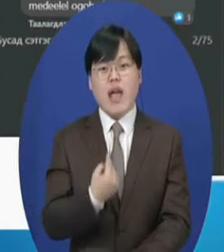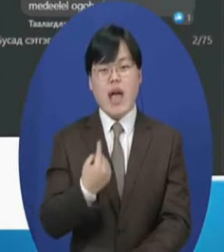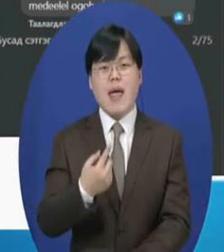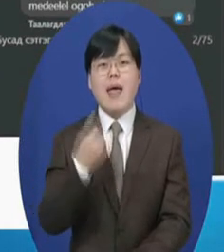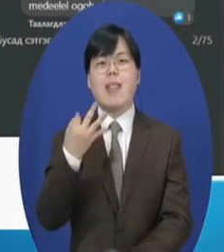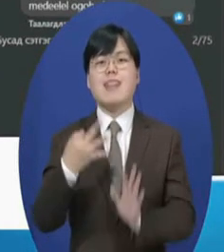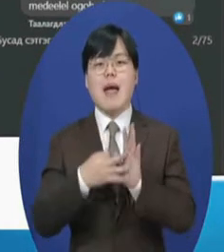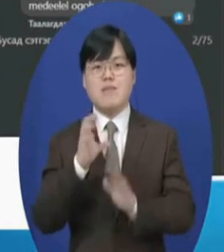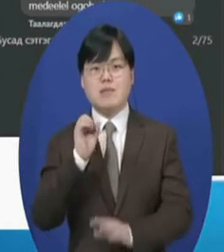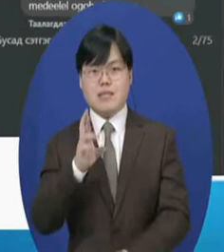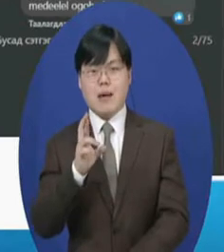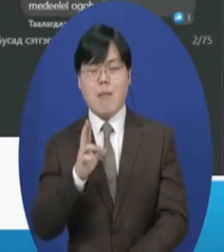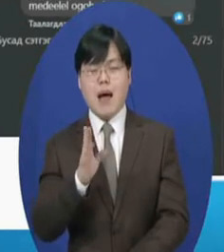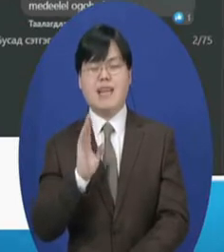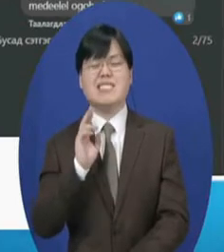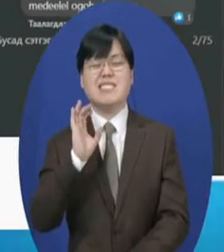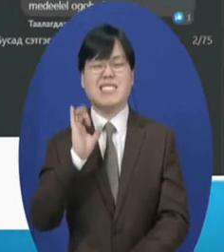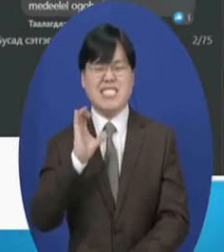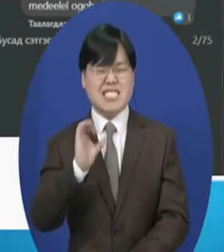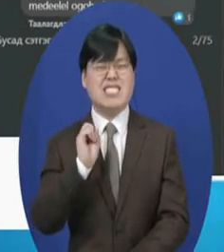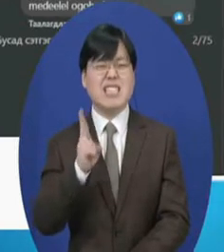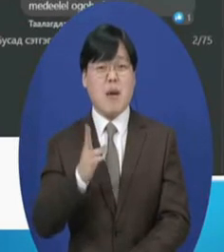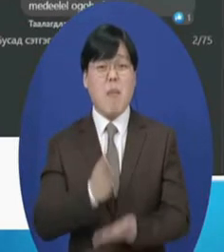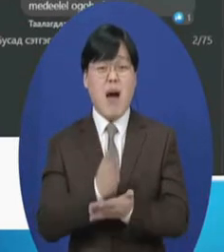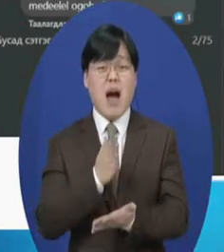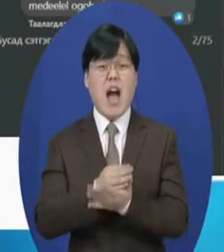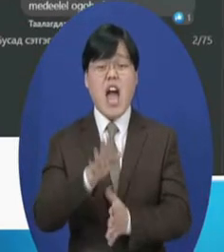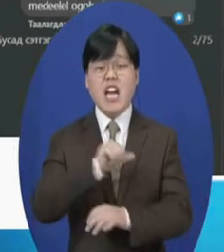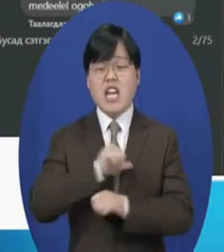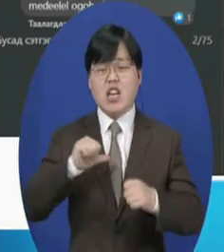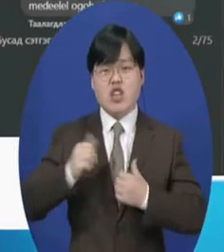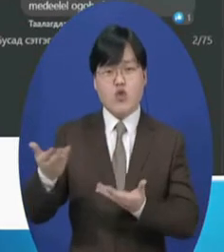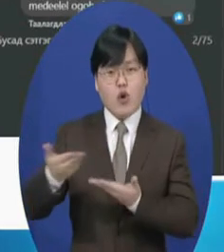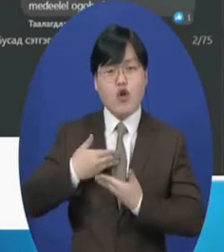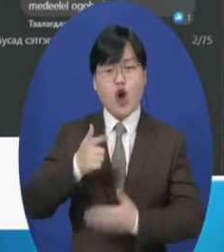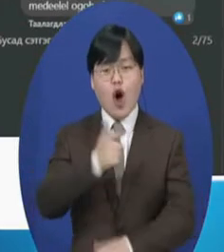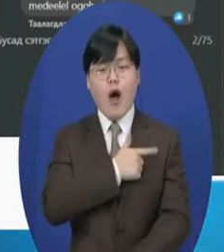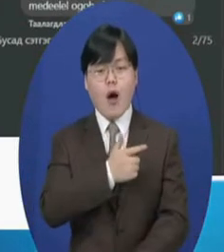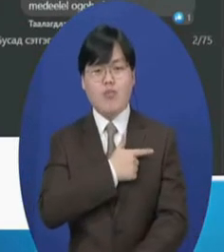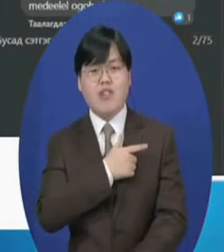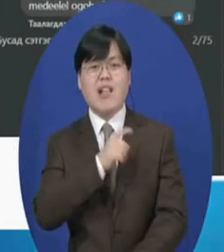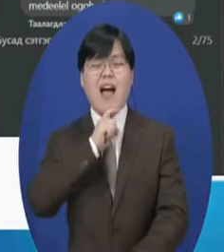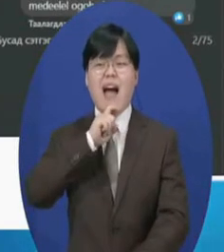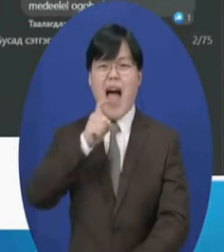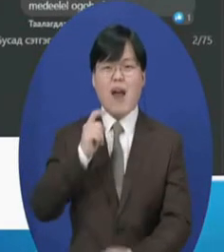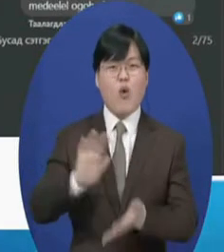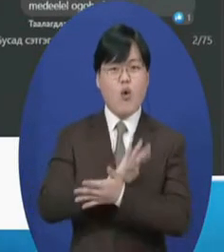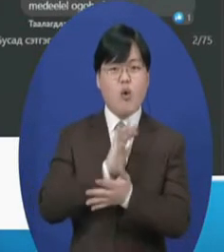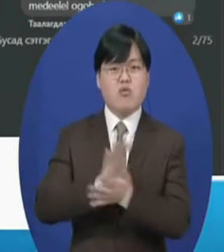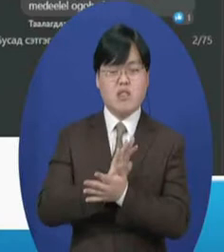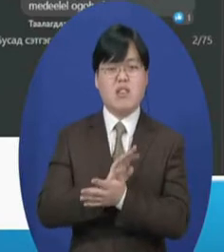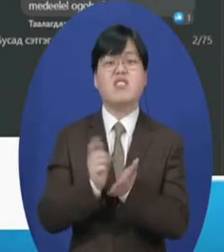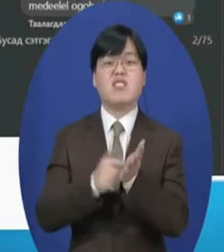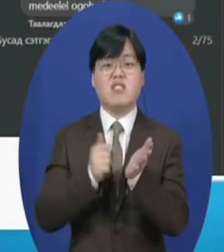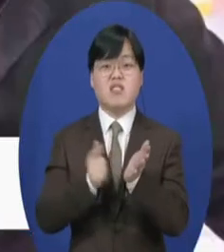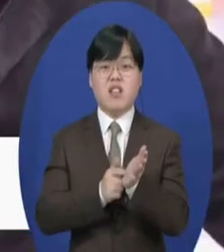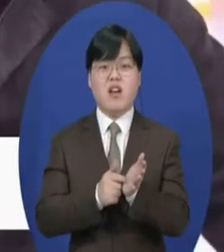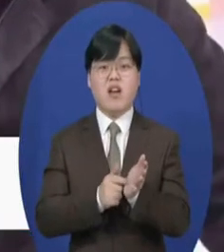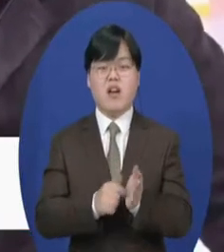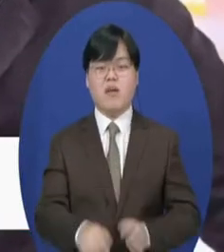хугацаа 8 секунд байна. Хотын даргын тухайд иргэдээс ирж байгаа өргөдөл гомдолд яаралтай хариу өгдөг байх иргэ холбоотой байхыг үүрэг болгосон